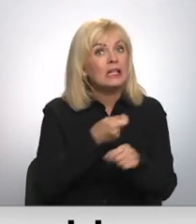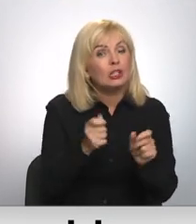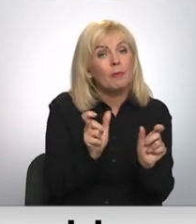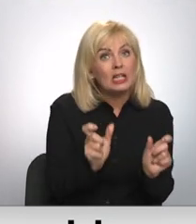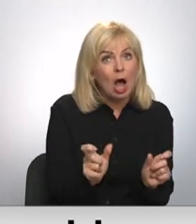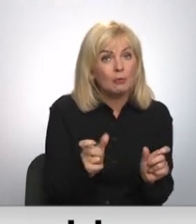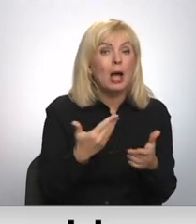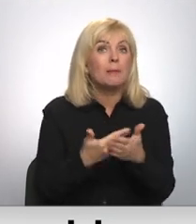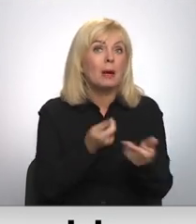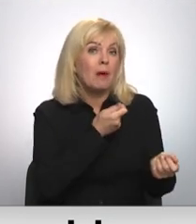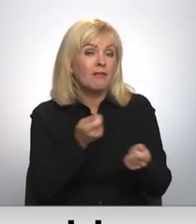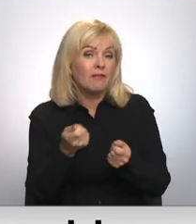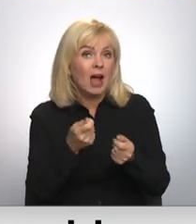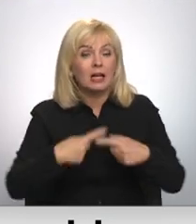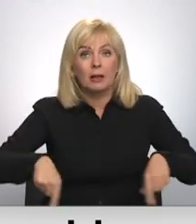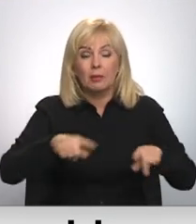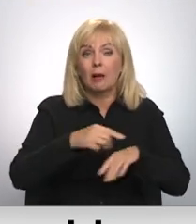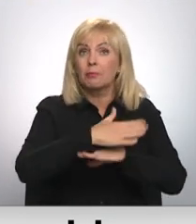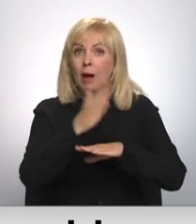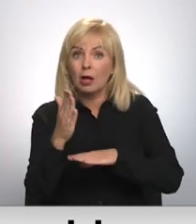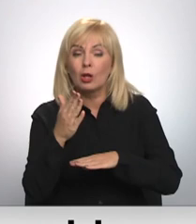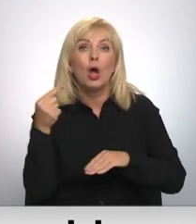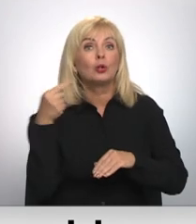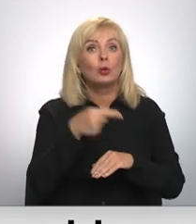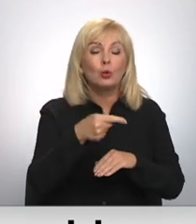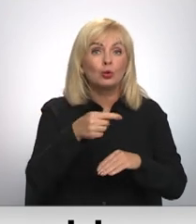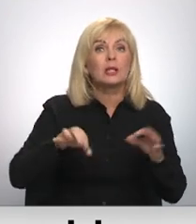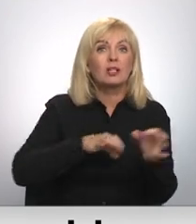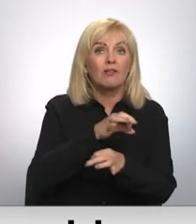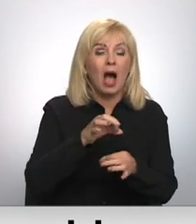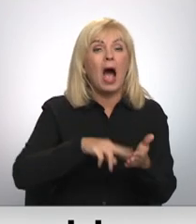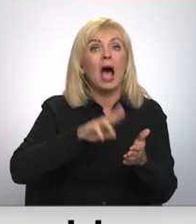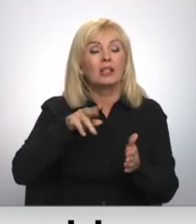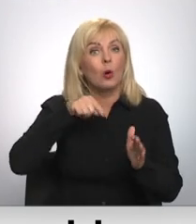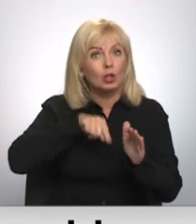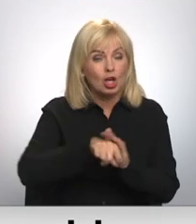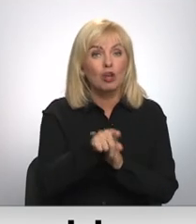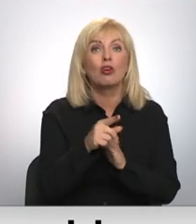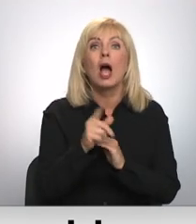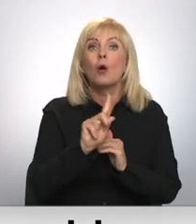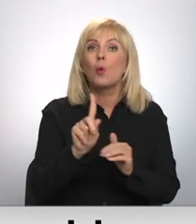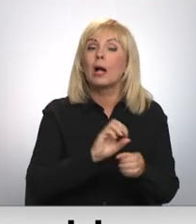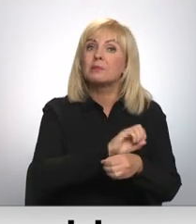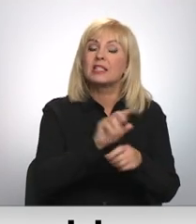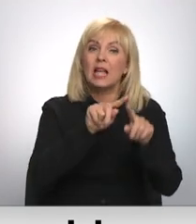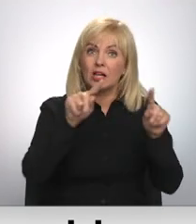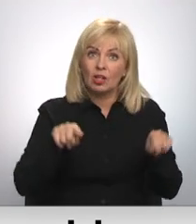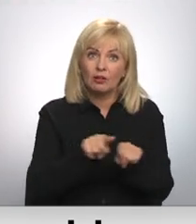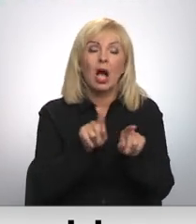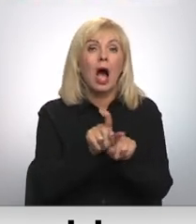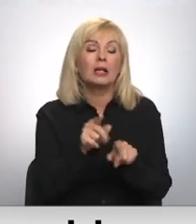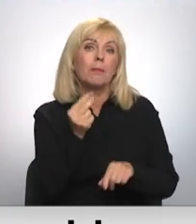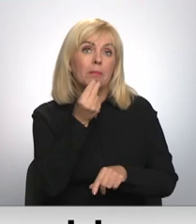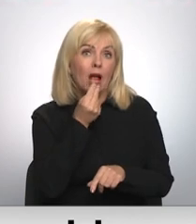piemēram, veiklos, kur platība pārsniedz 1500 kvadrātmetru, ieeja būtu ļauta tikai ar Covid certifikātu, arī pārtikas preču